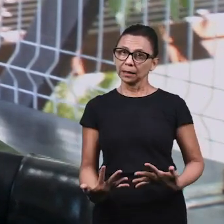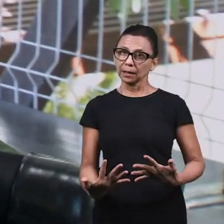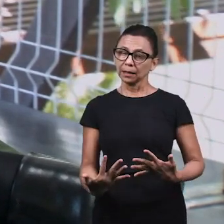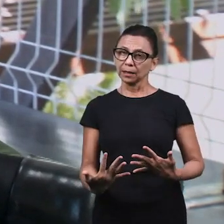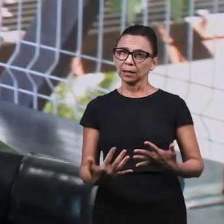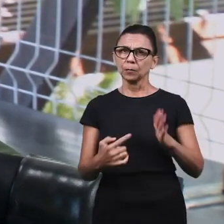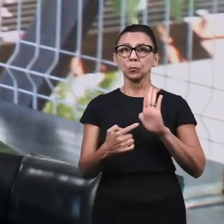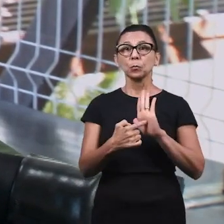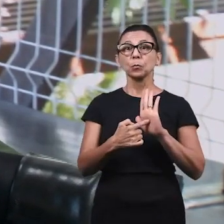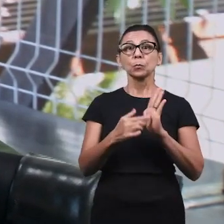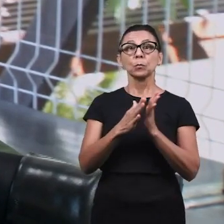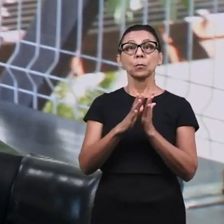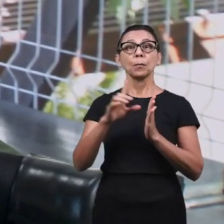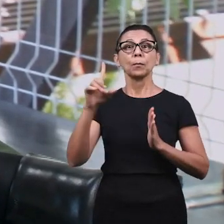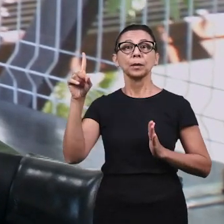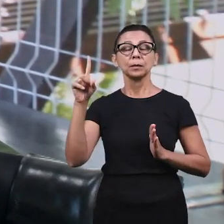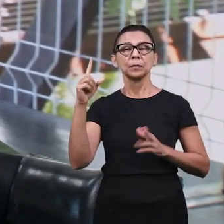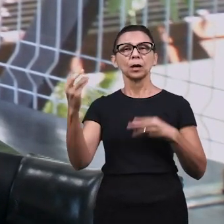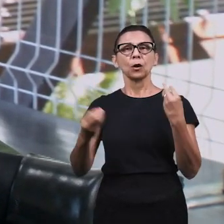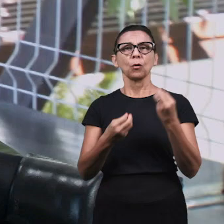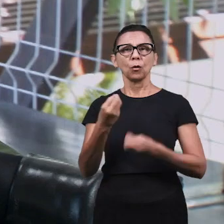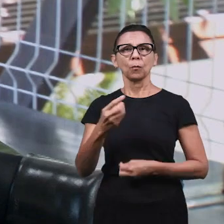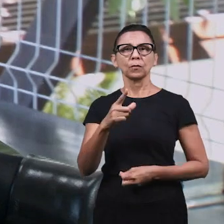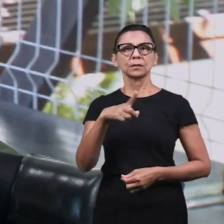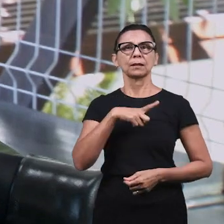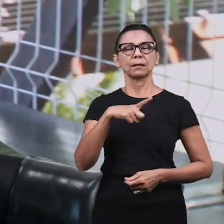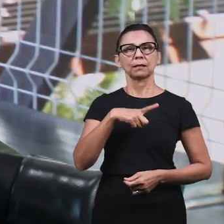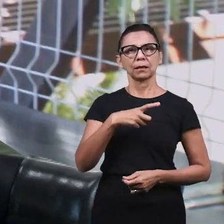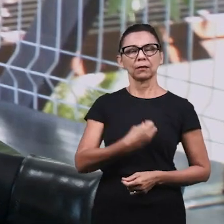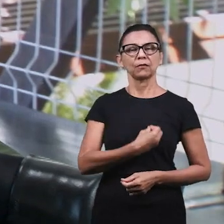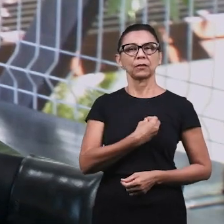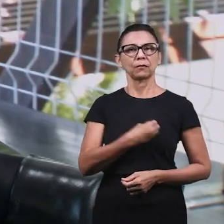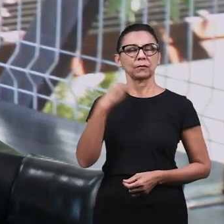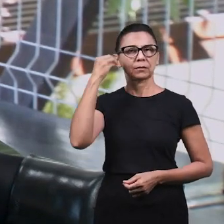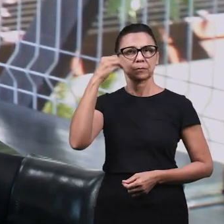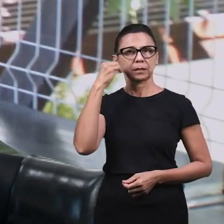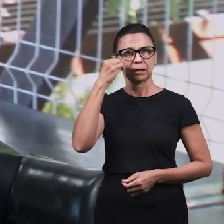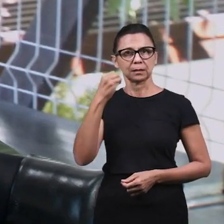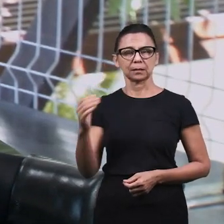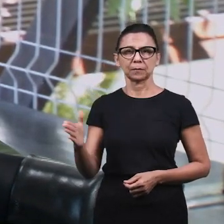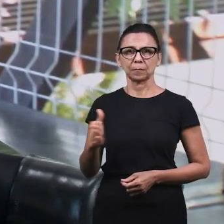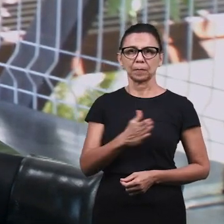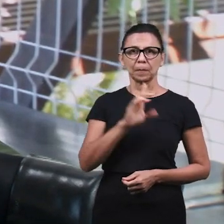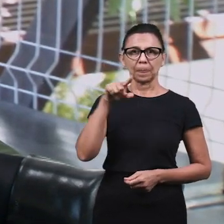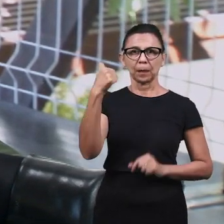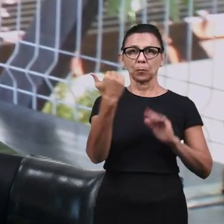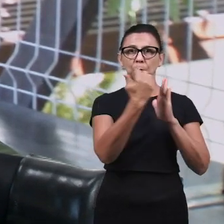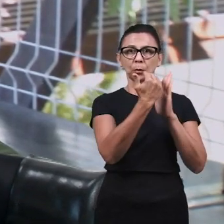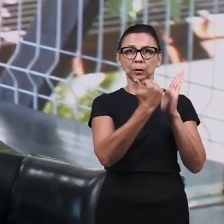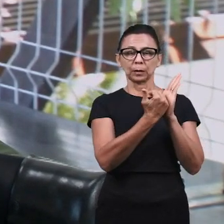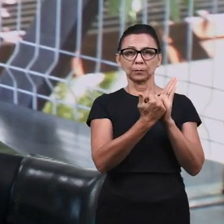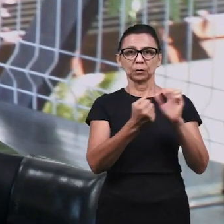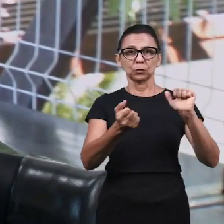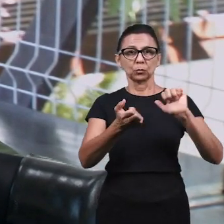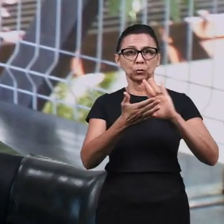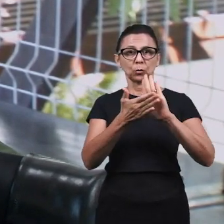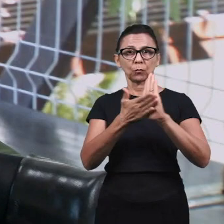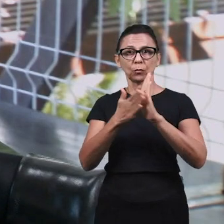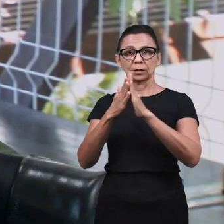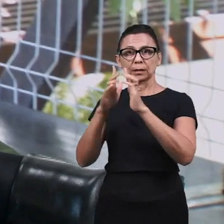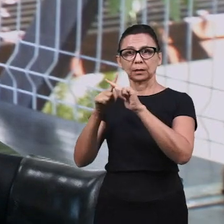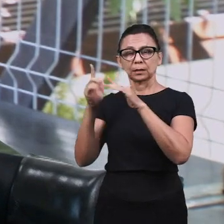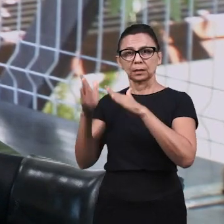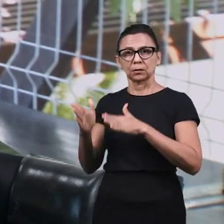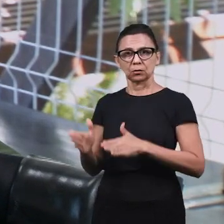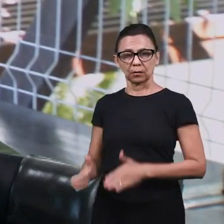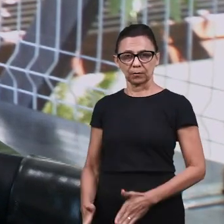expliquer à travers la Bible comment vous pouvez vivre cette expérience. Juste après, dans le tableau La louange de l'Église fidèle,